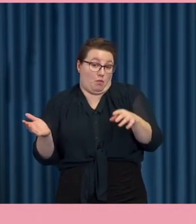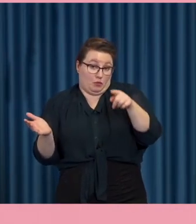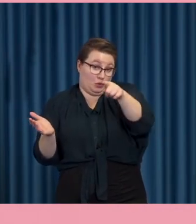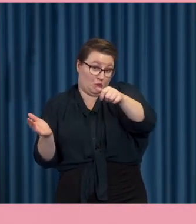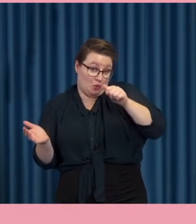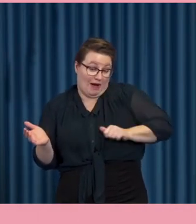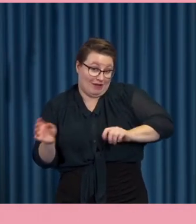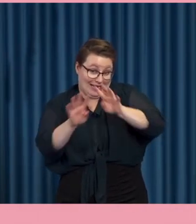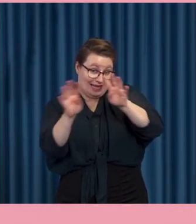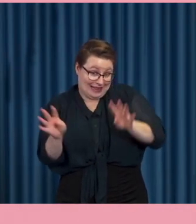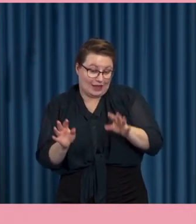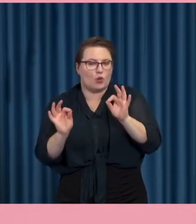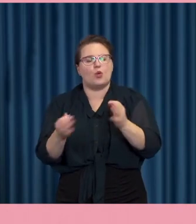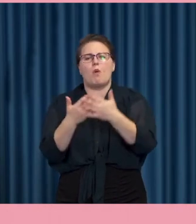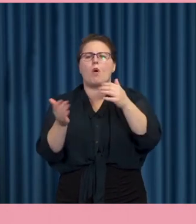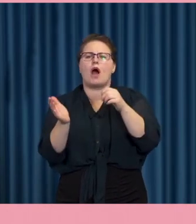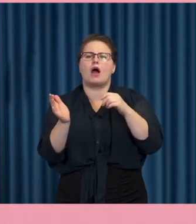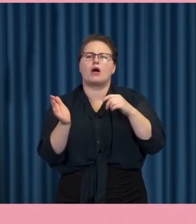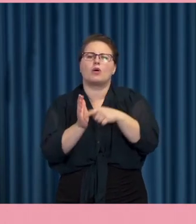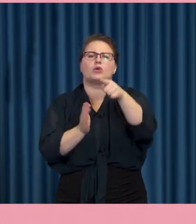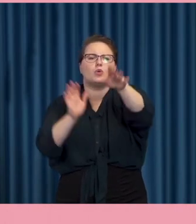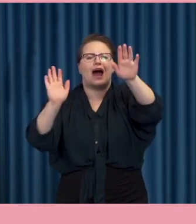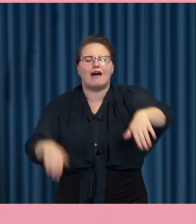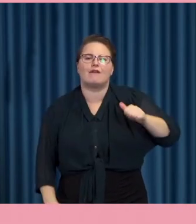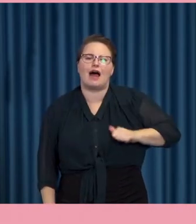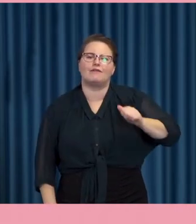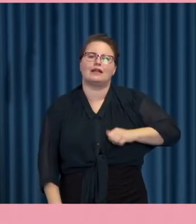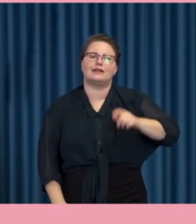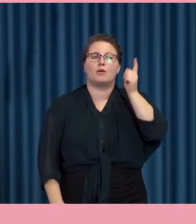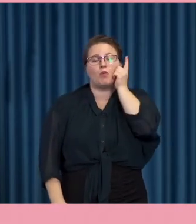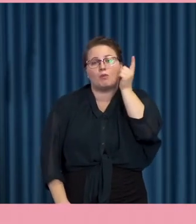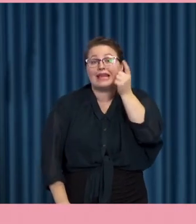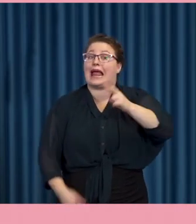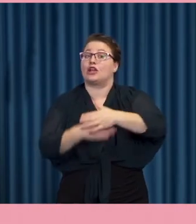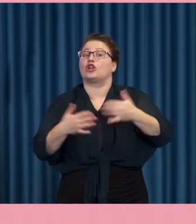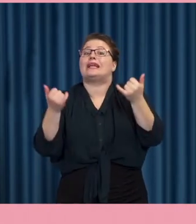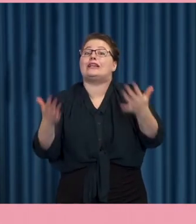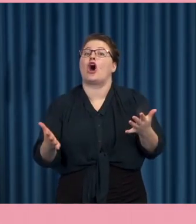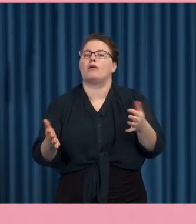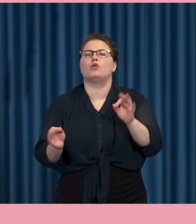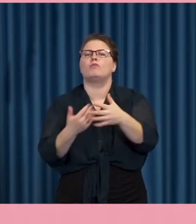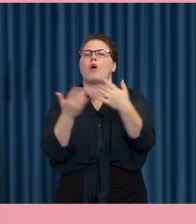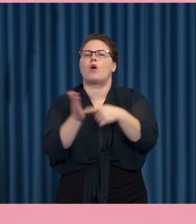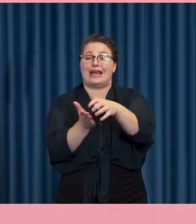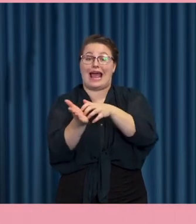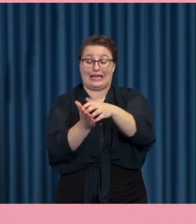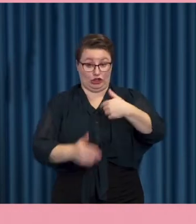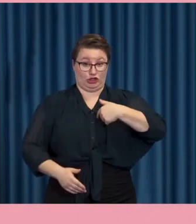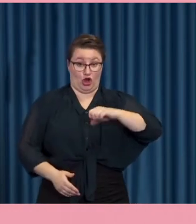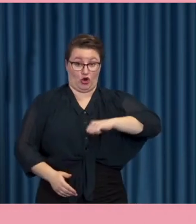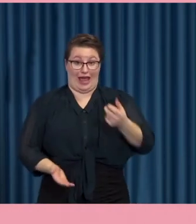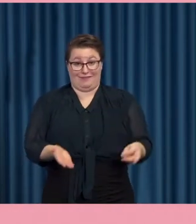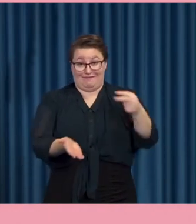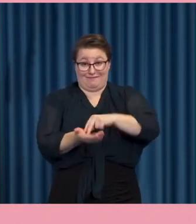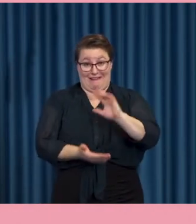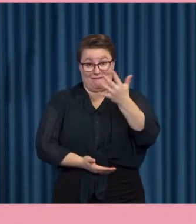som använder internet, använt din smartphone eller en dator redan idag? Ja, jag började klockan fem i morse för jag var